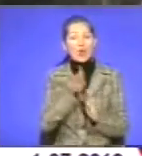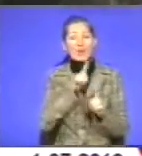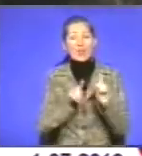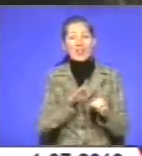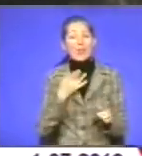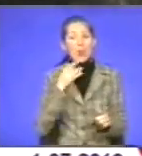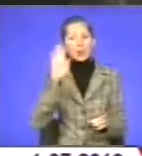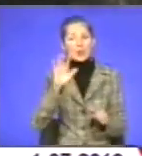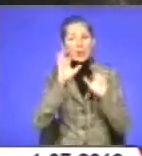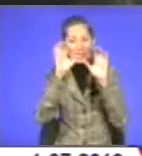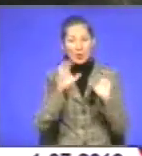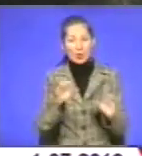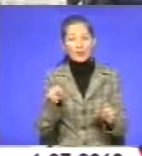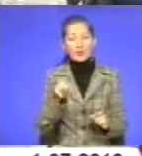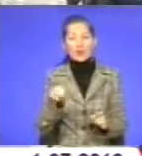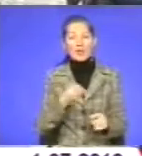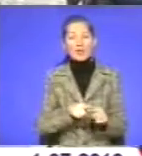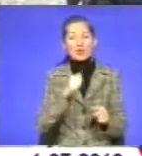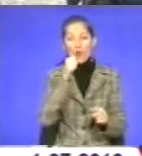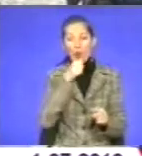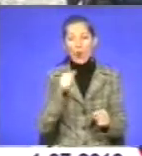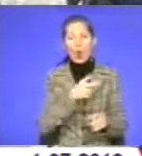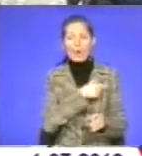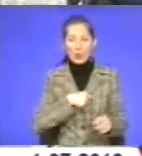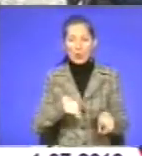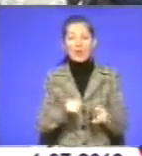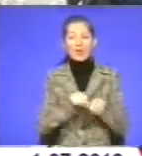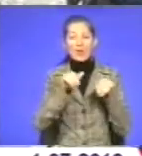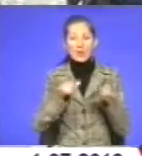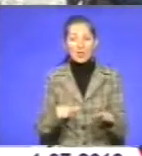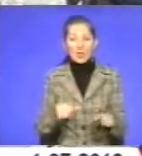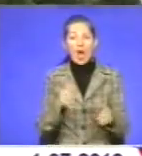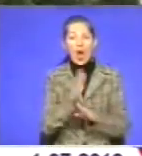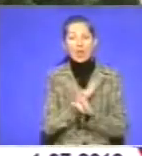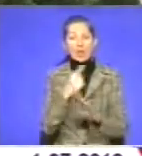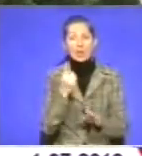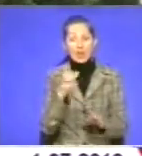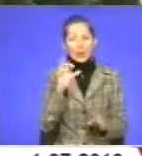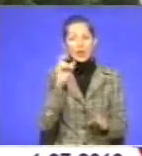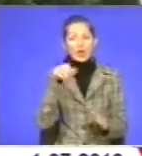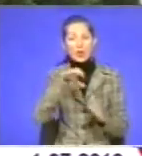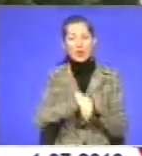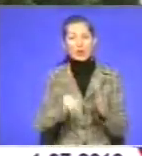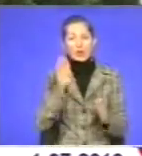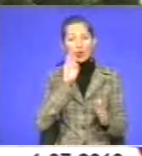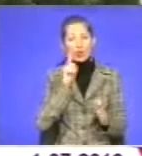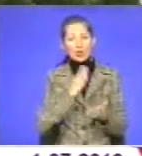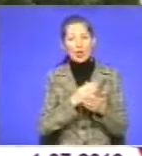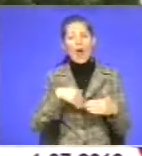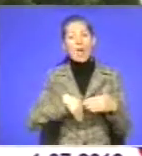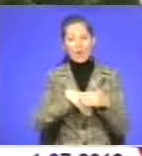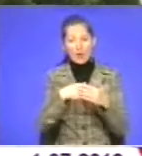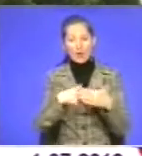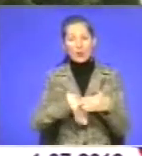закон. Натомість у травні цього року депутати таки вирішили долю єдиного соціального внеску жінок, що перебувають у відпустці у зв'язку